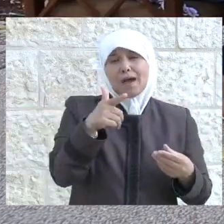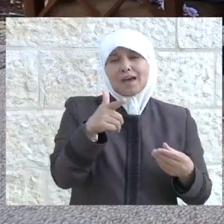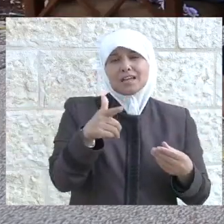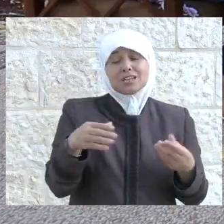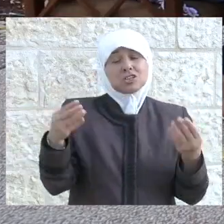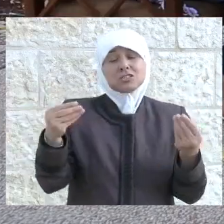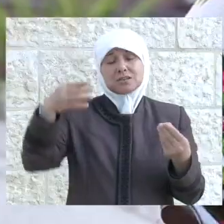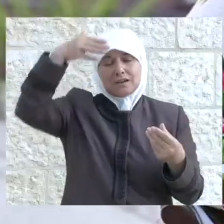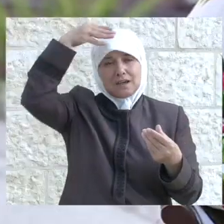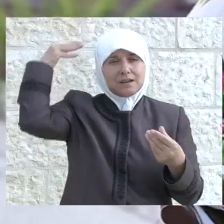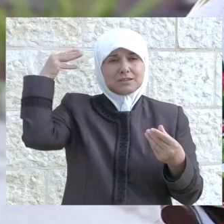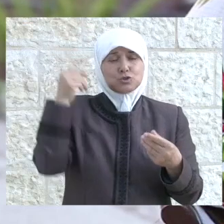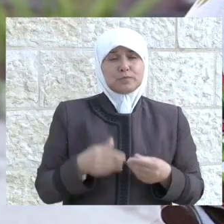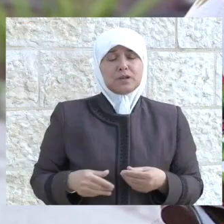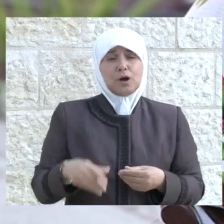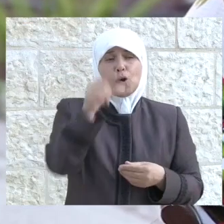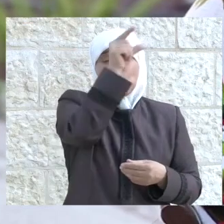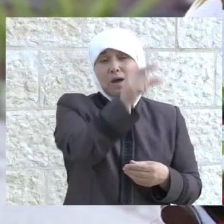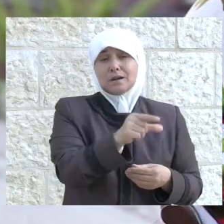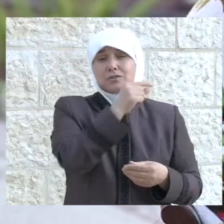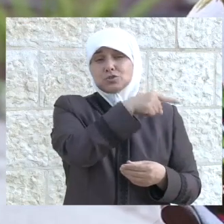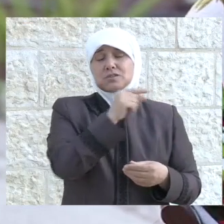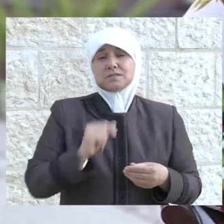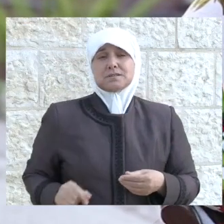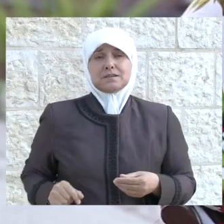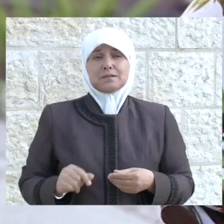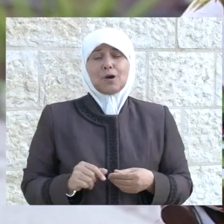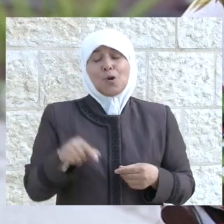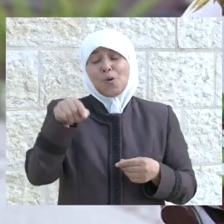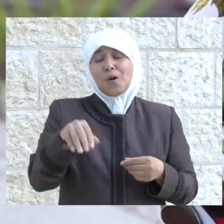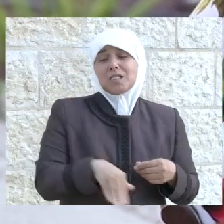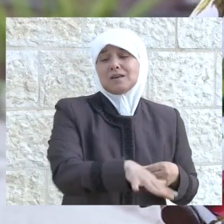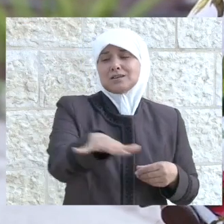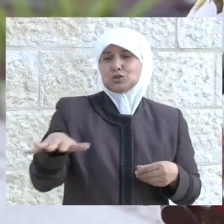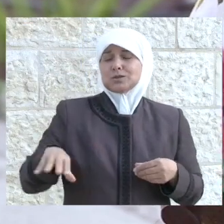عن تجربتي. طبعاً كان الإشي المختلف إنه